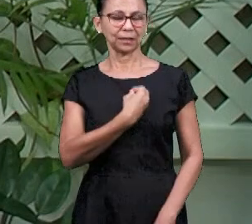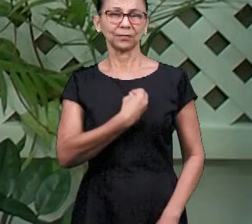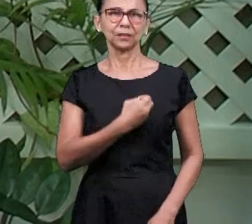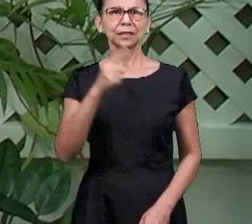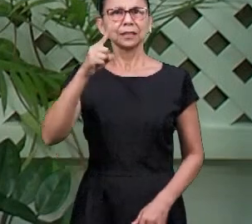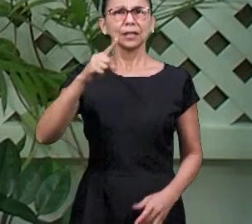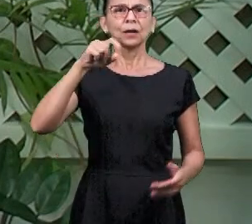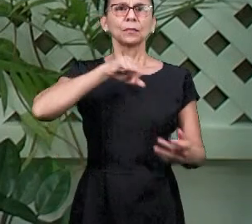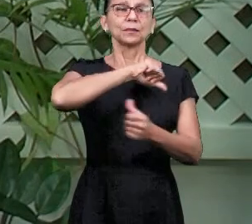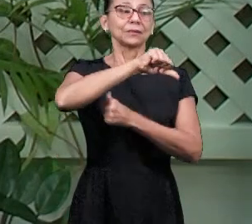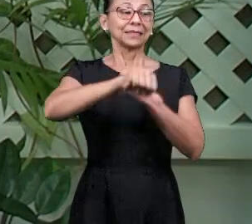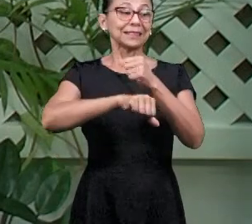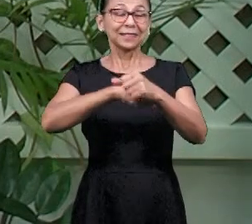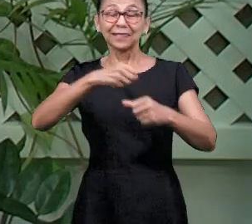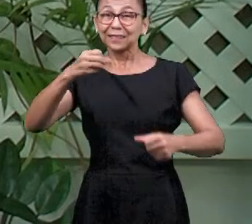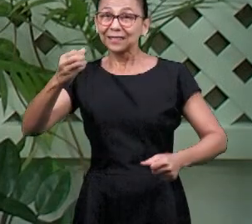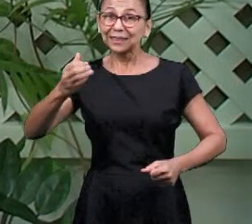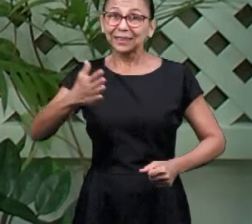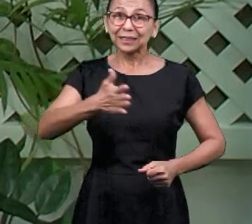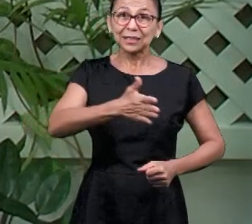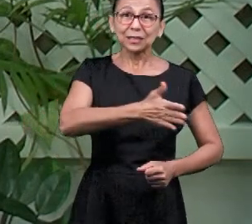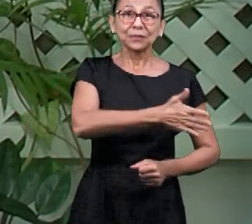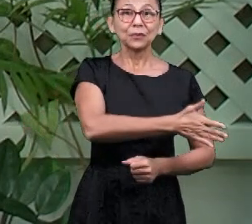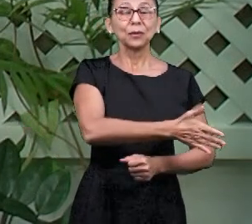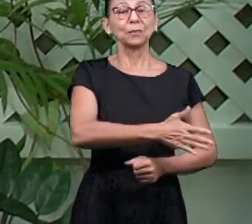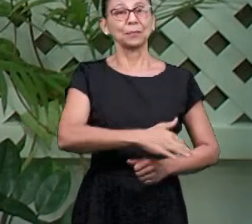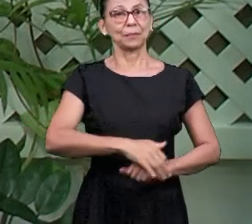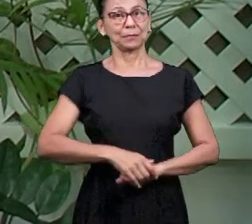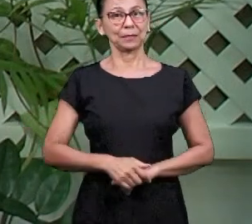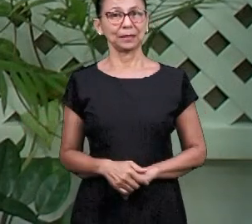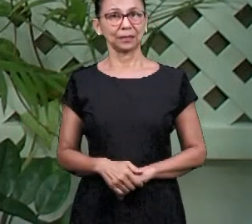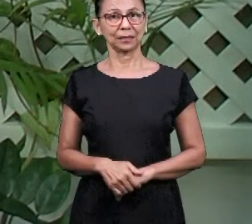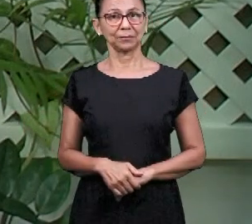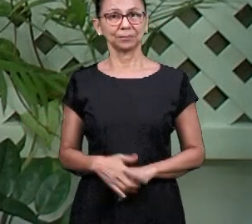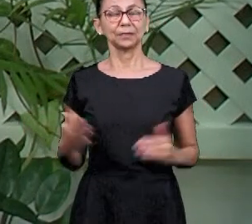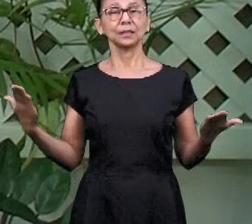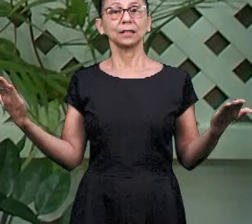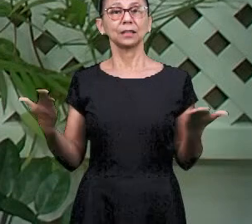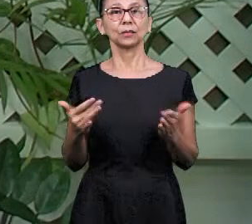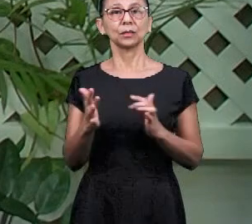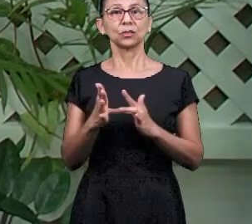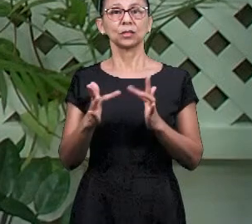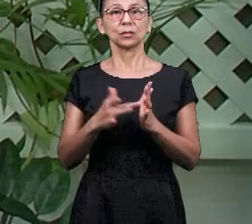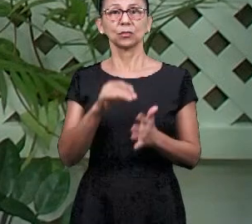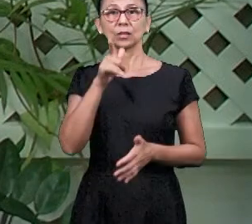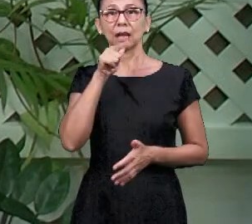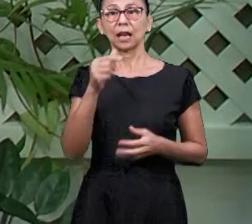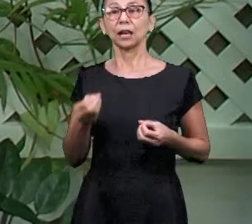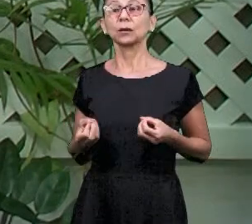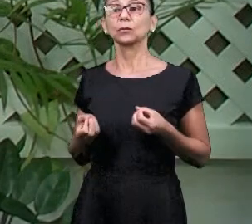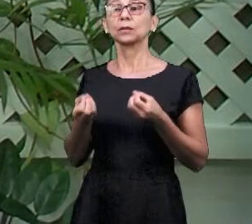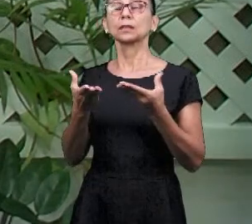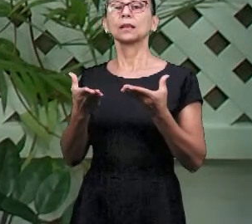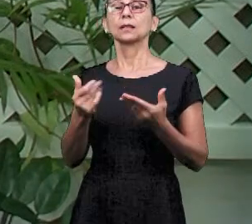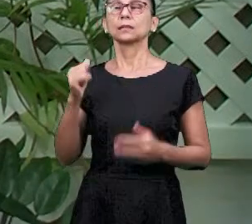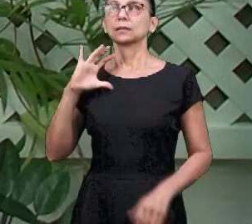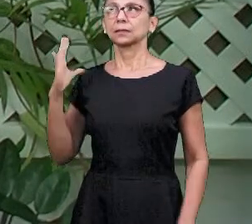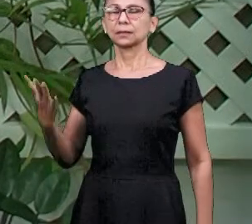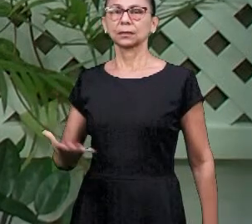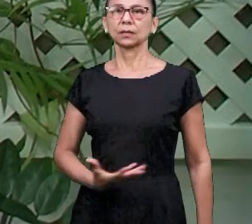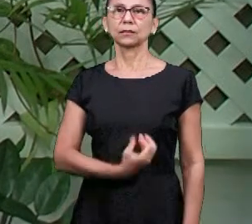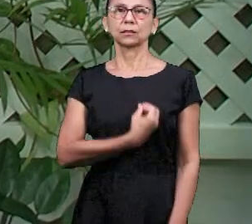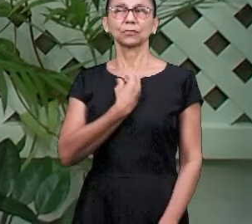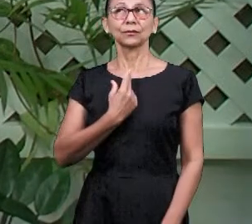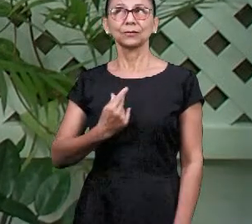la preuve, c'est la période du Seigneur Jésus de son épreuve. 40, il est descendu,